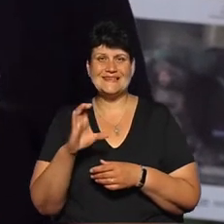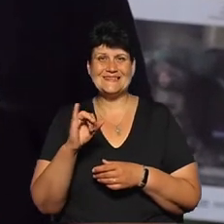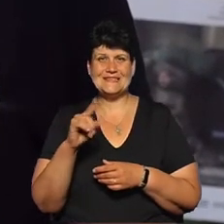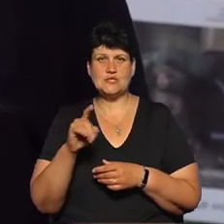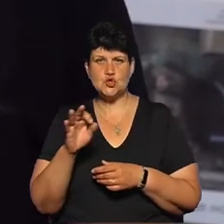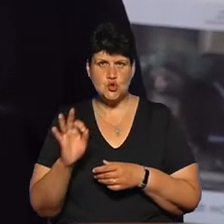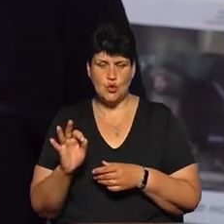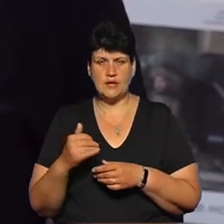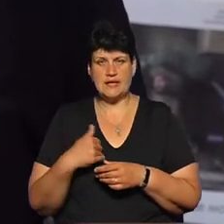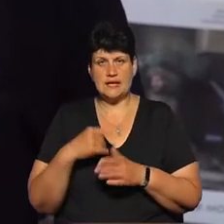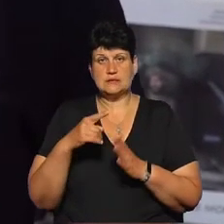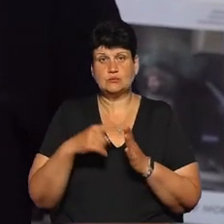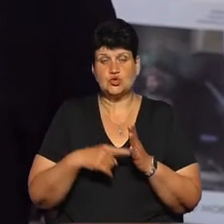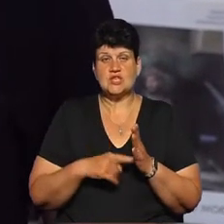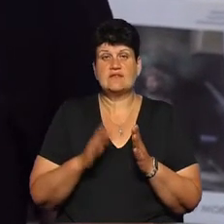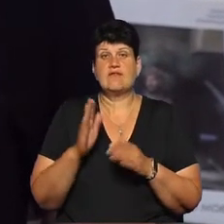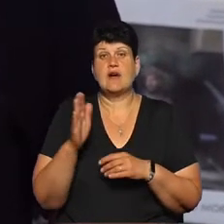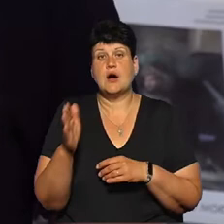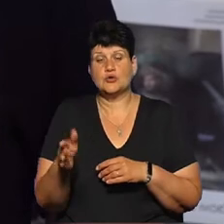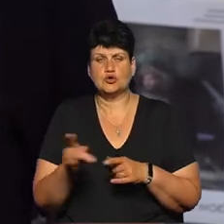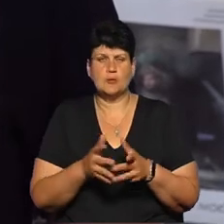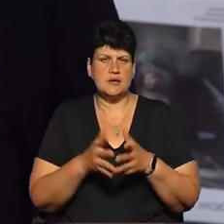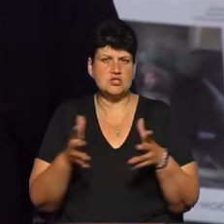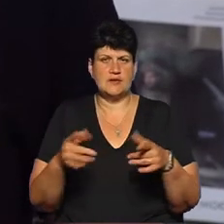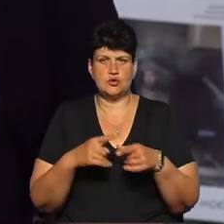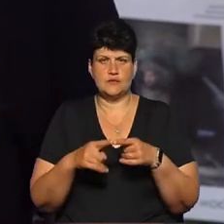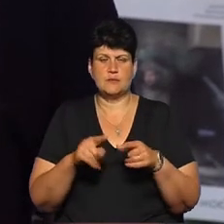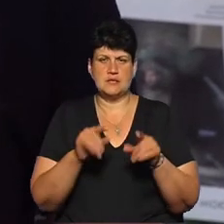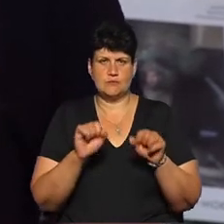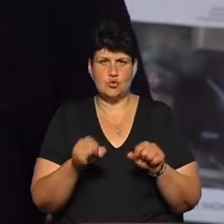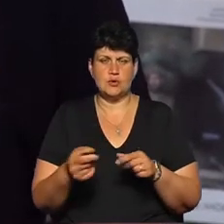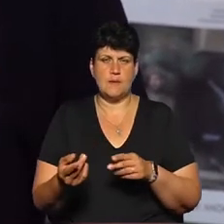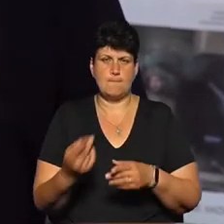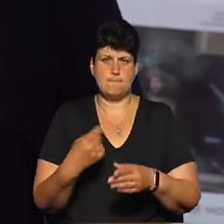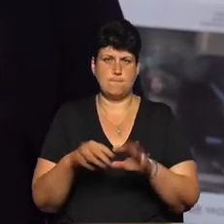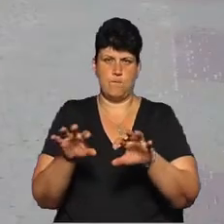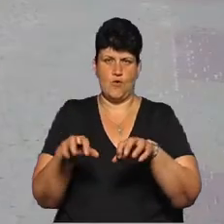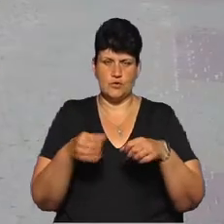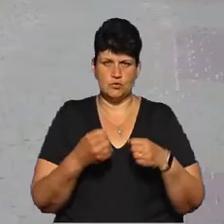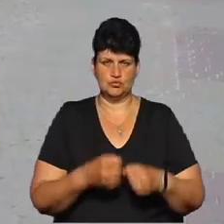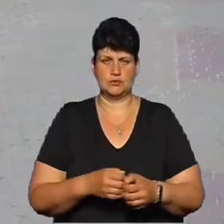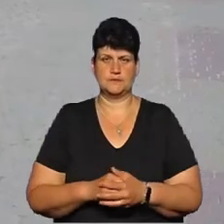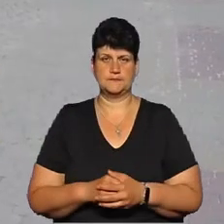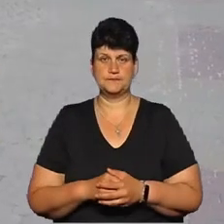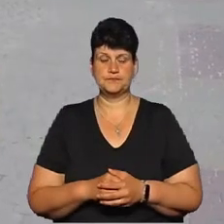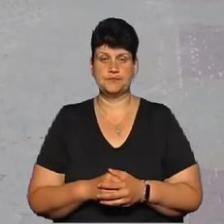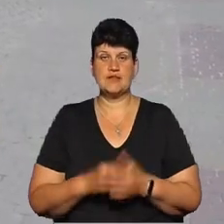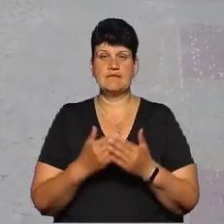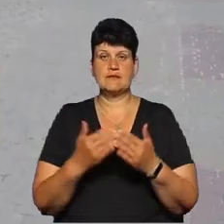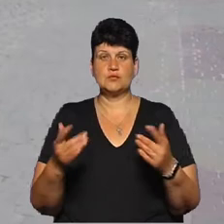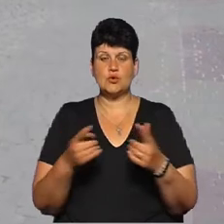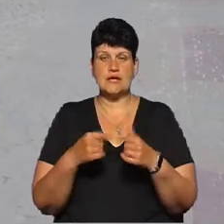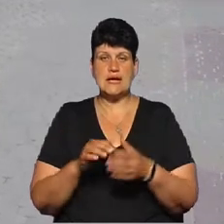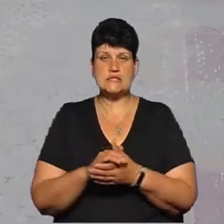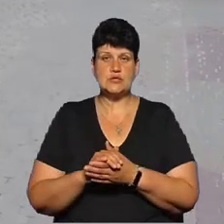дуже сподіваюся, що максимально швидко ми зможемо їх повернути завдяки нашому ГУРу. Виставку організувала Асоціація